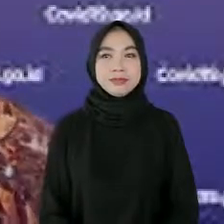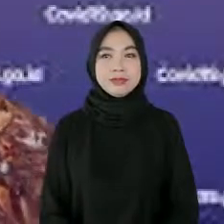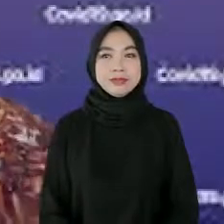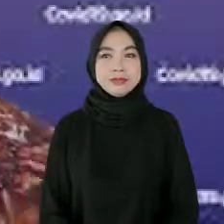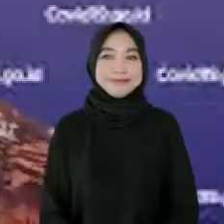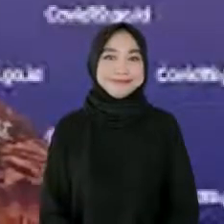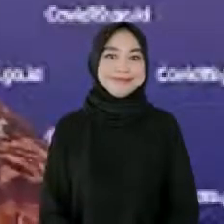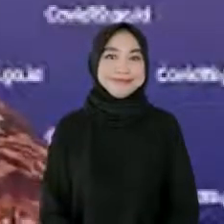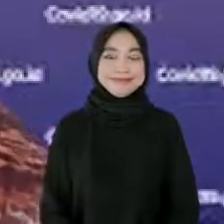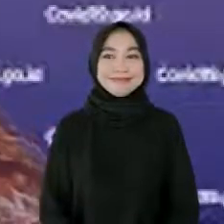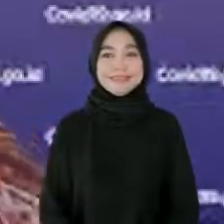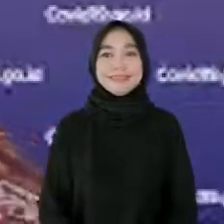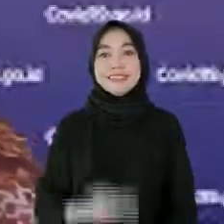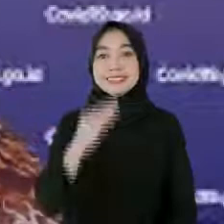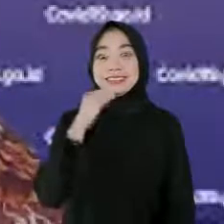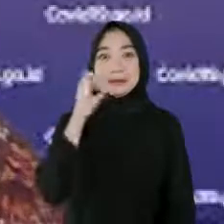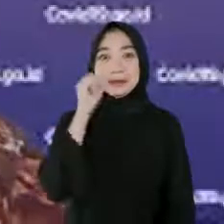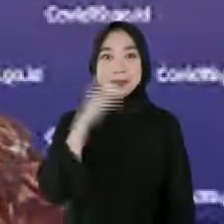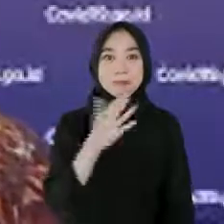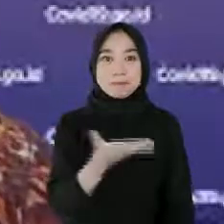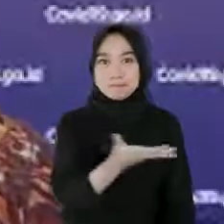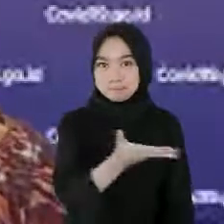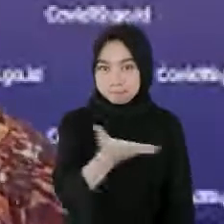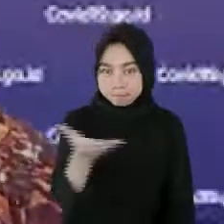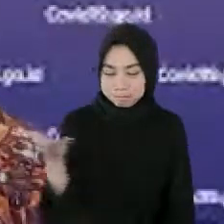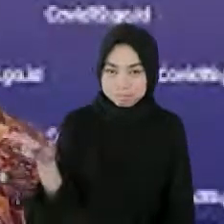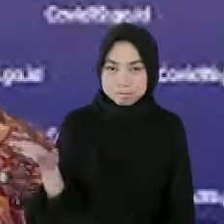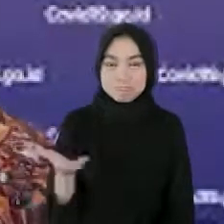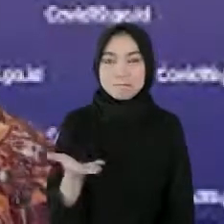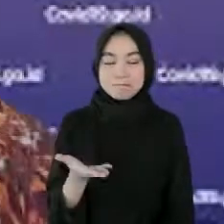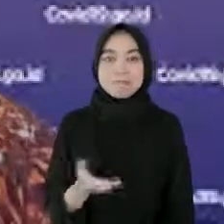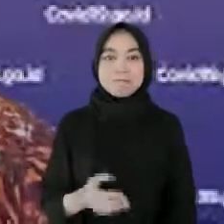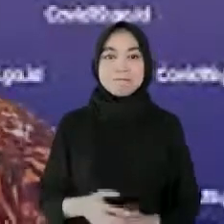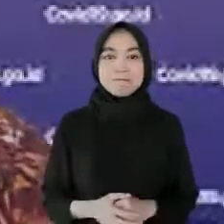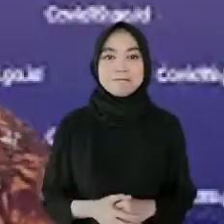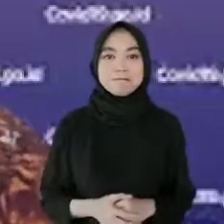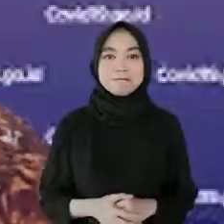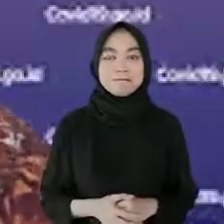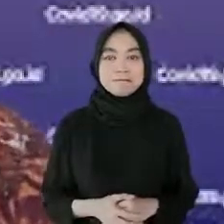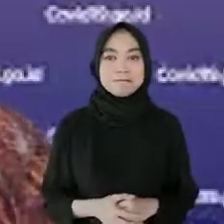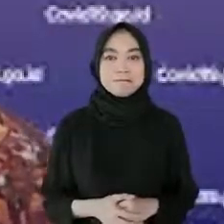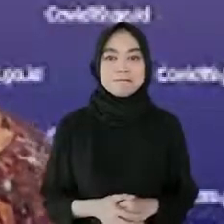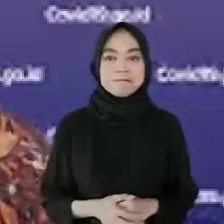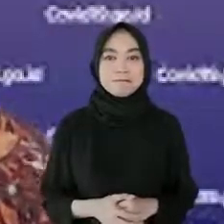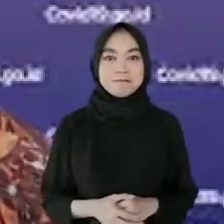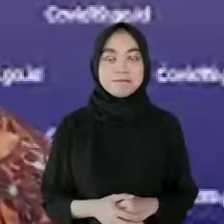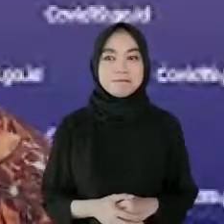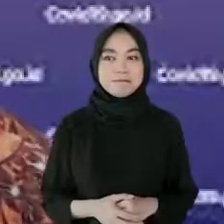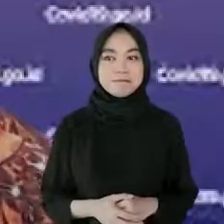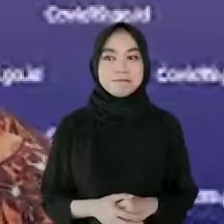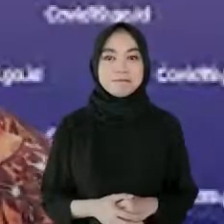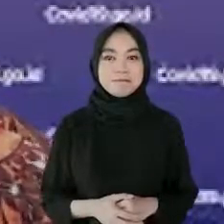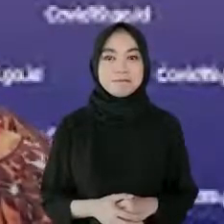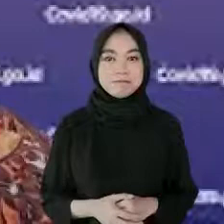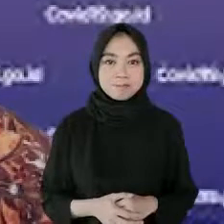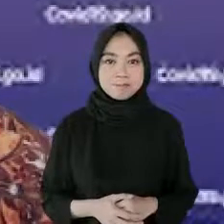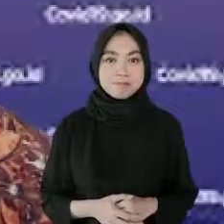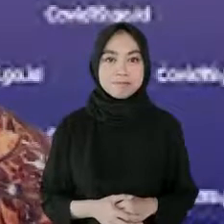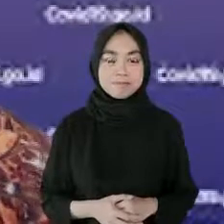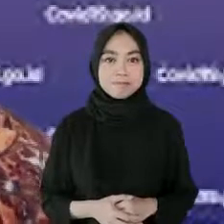baik selamat siang para penonton yang Budiman serta